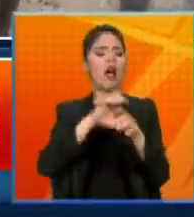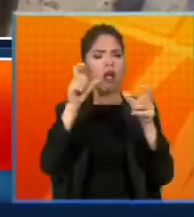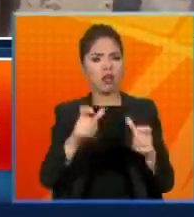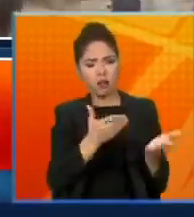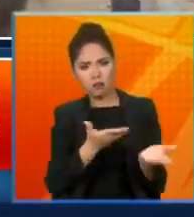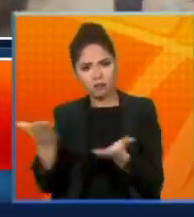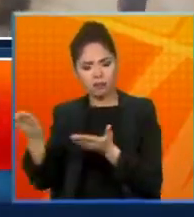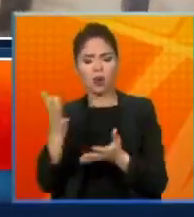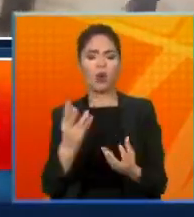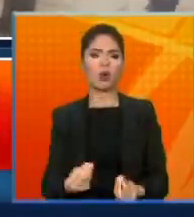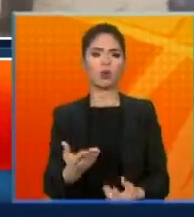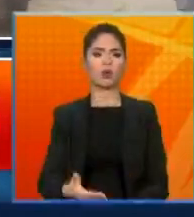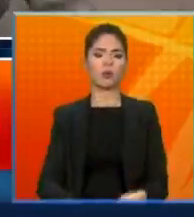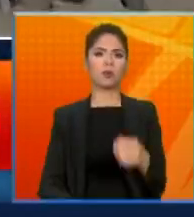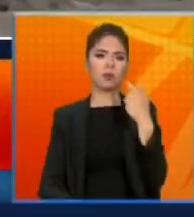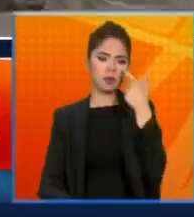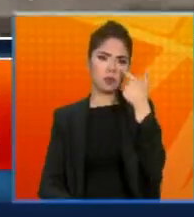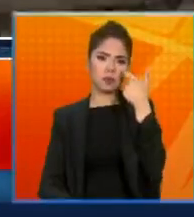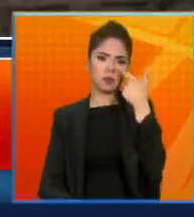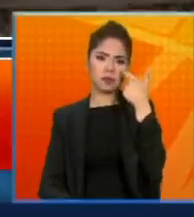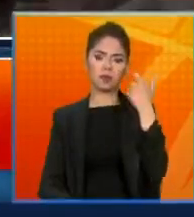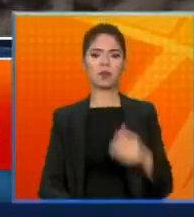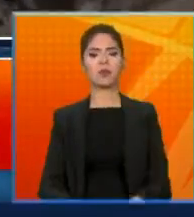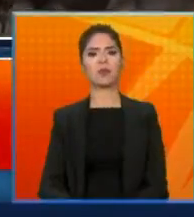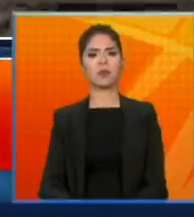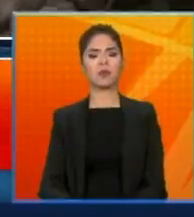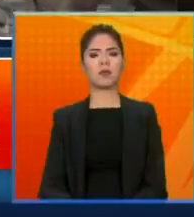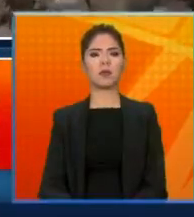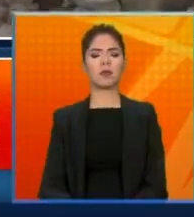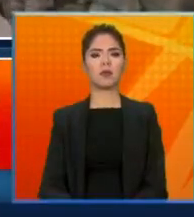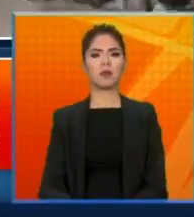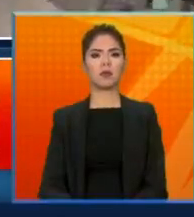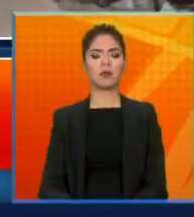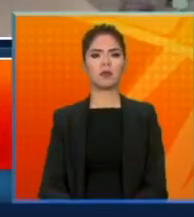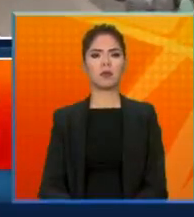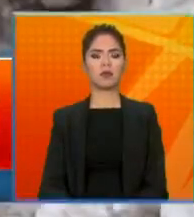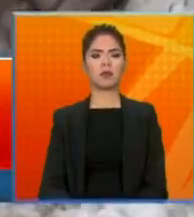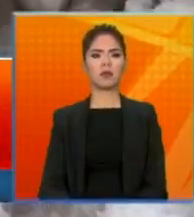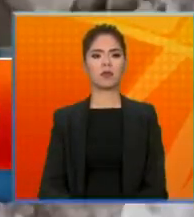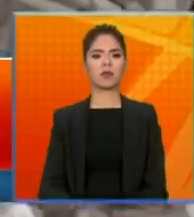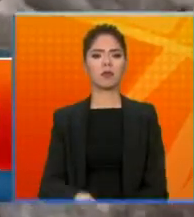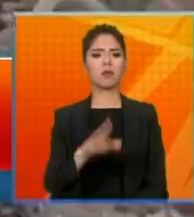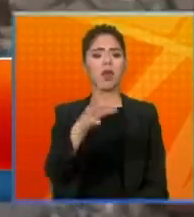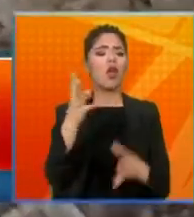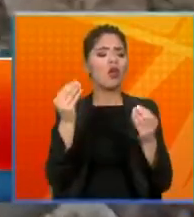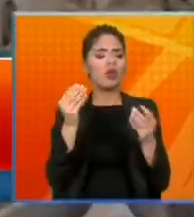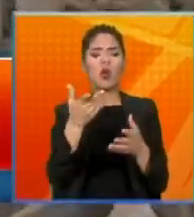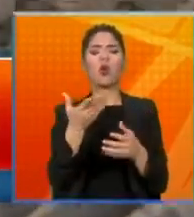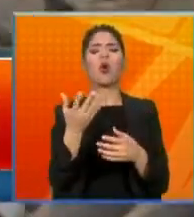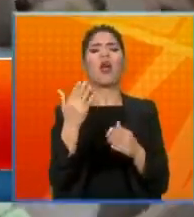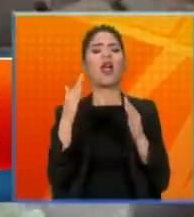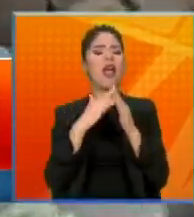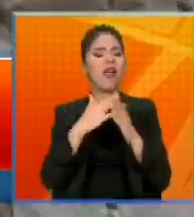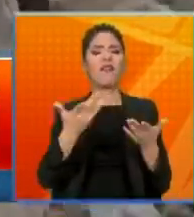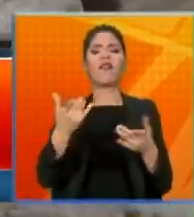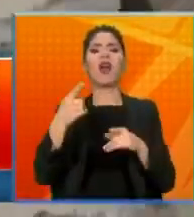tespit çalışmalarımız devam ediyor. Yaralılar hepsi hastanelere ulaştırıldı. Onlarca ev ve ahırın yıkıldığı